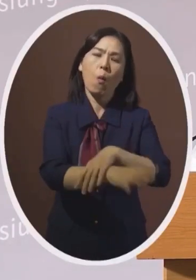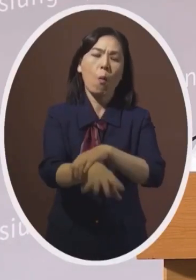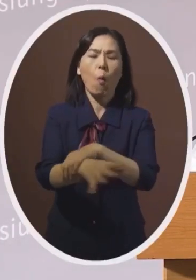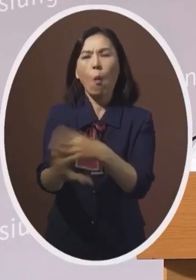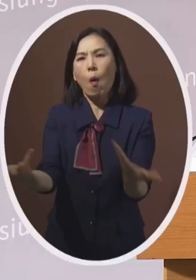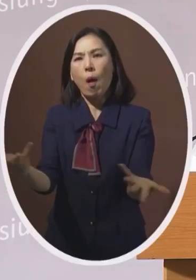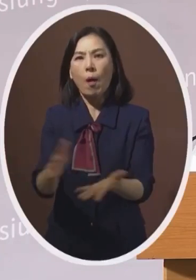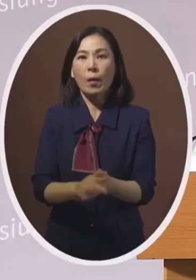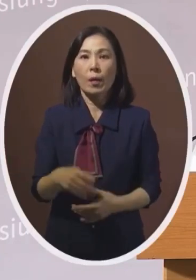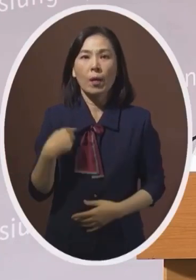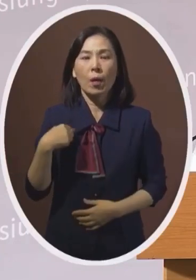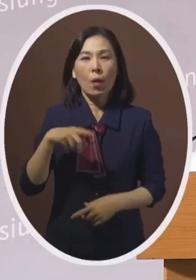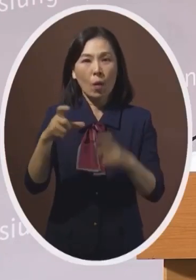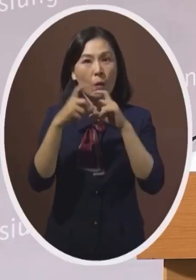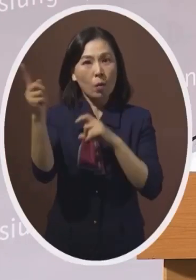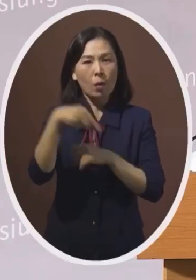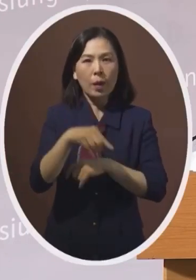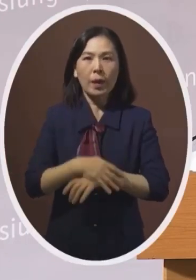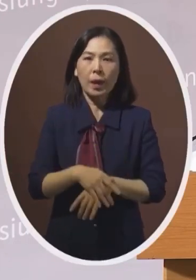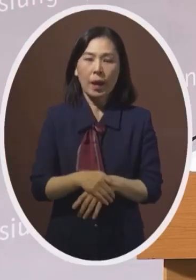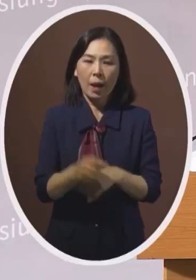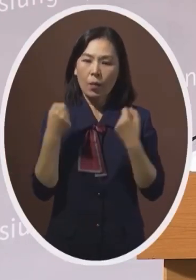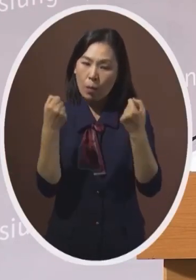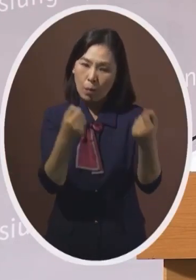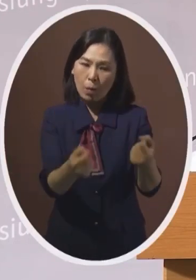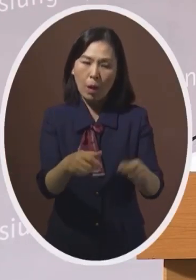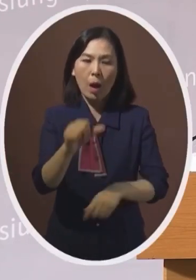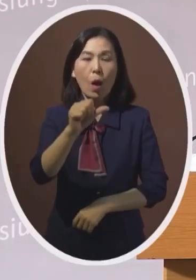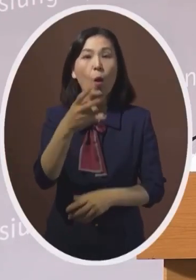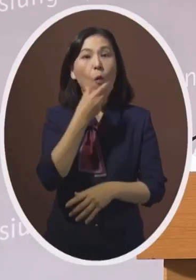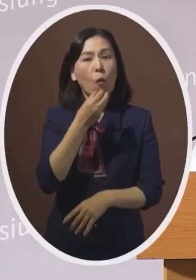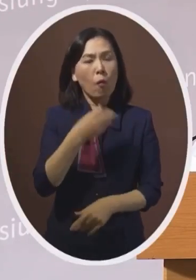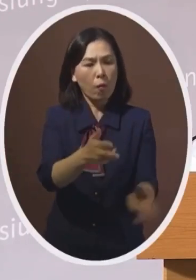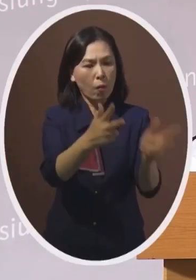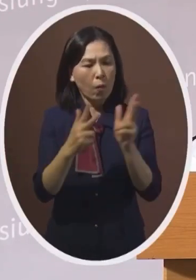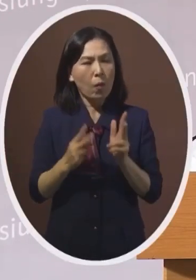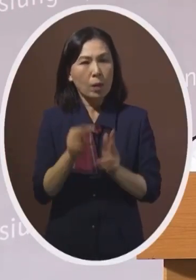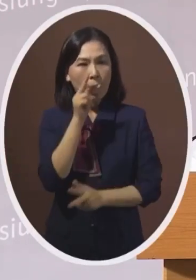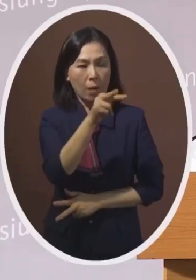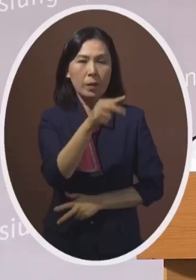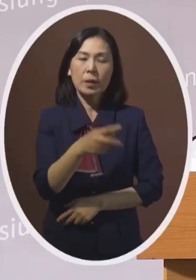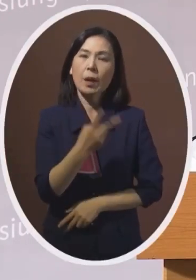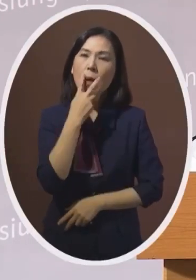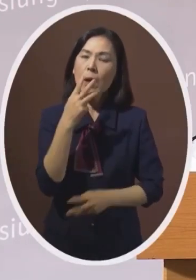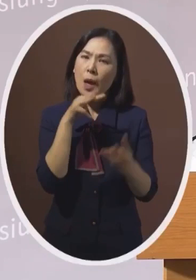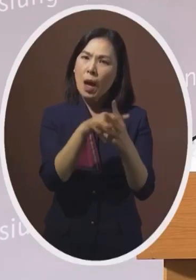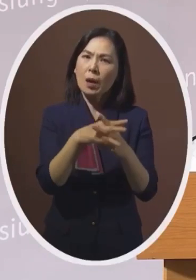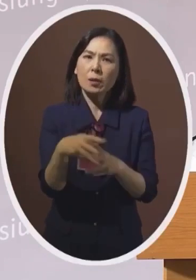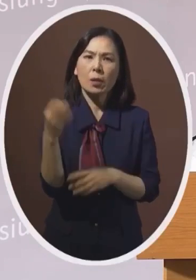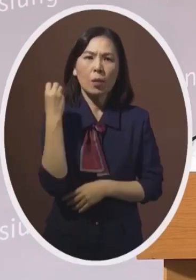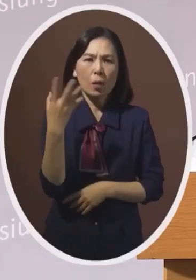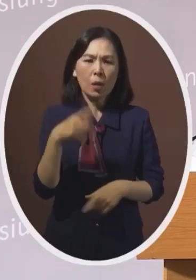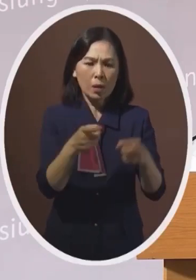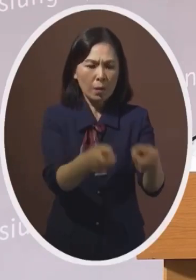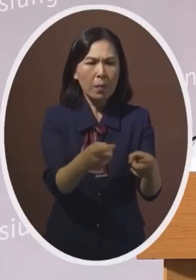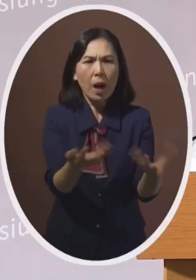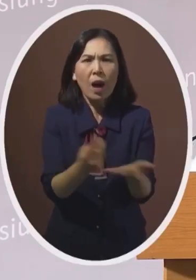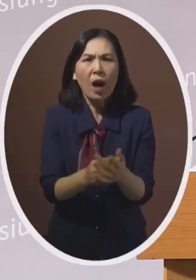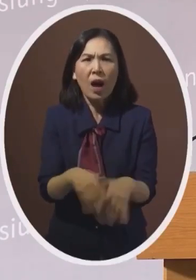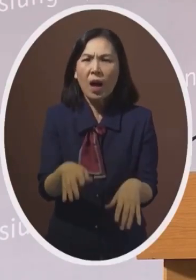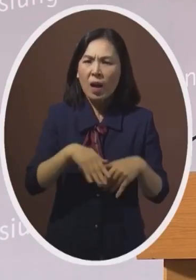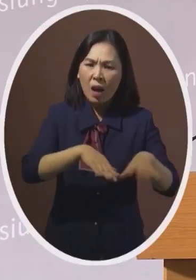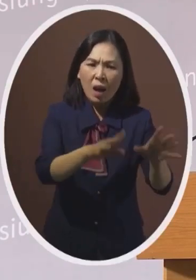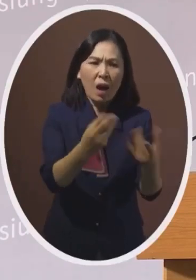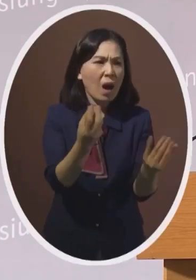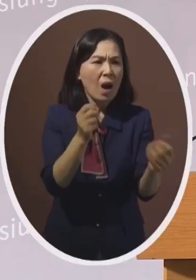说我回到高雄，经过五福桥的时候，我看到了我们亚洲新湾区。没有任何进展，也听不到任何的好消